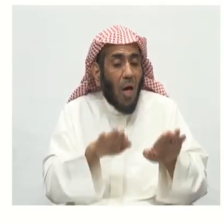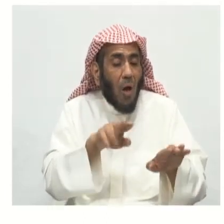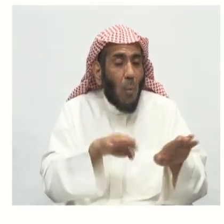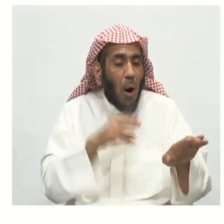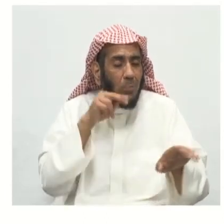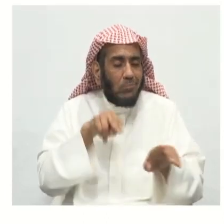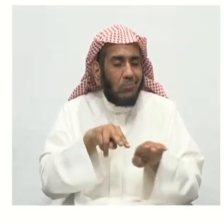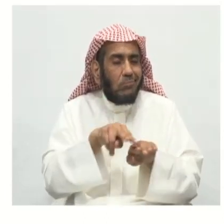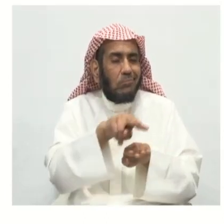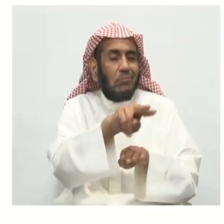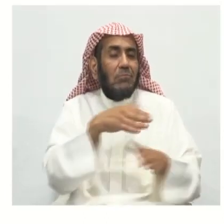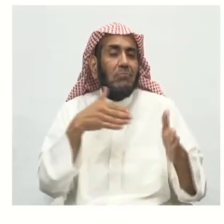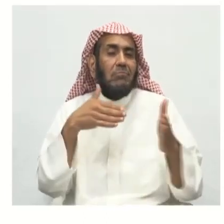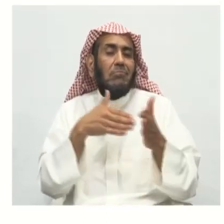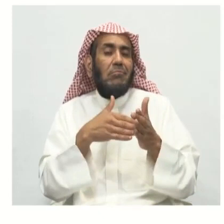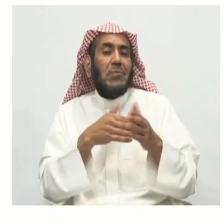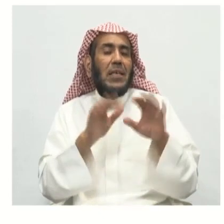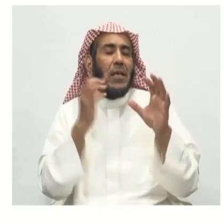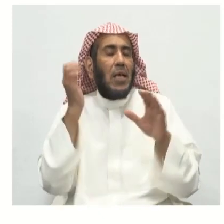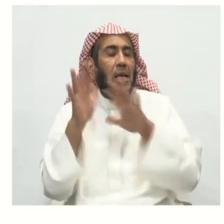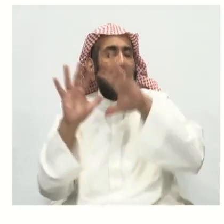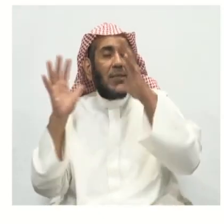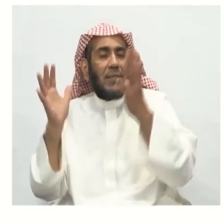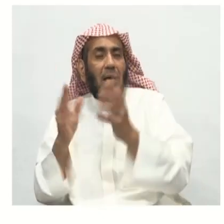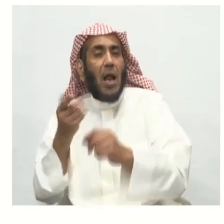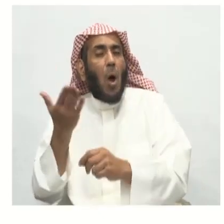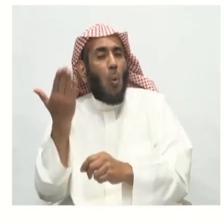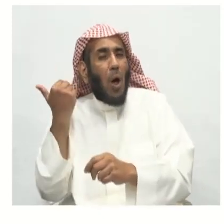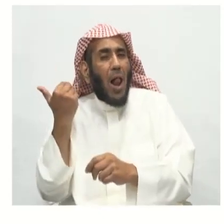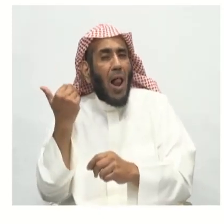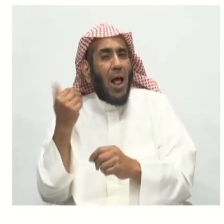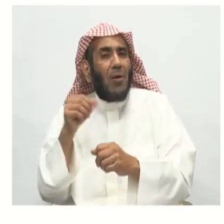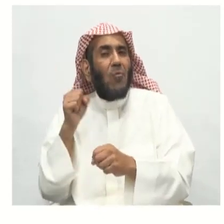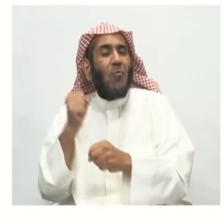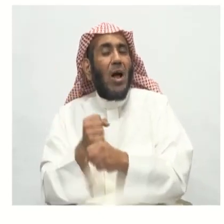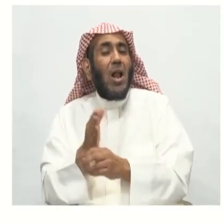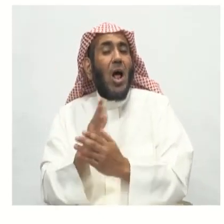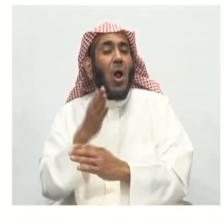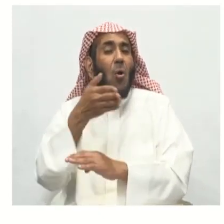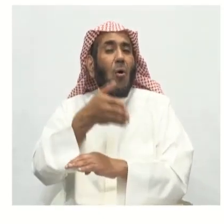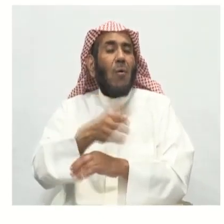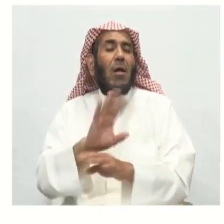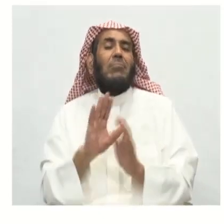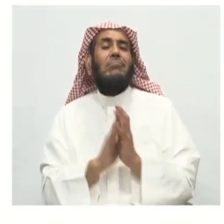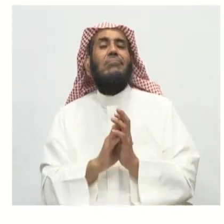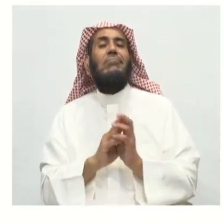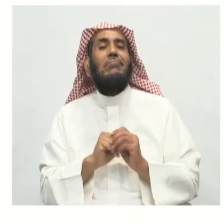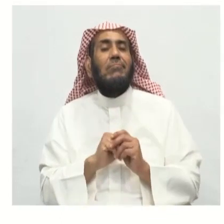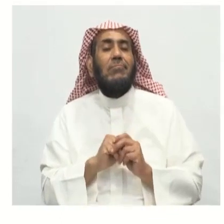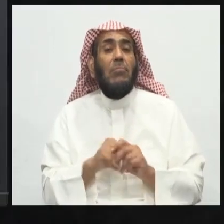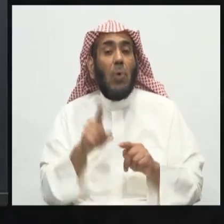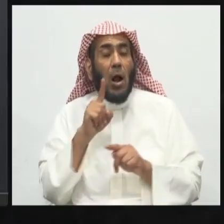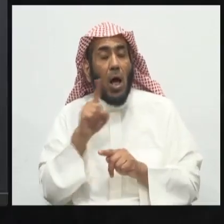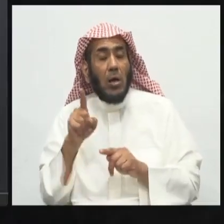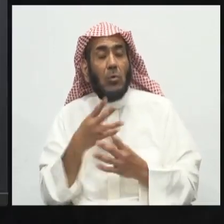هما حتى انتهيا الى الصخره التي فعل الحوت عندها ما فعل